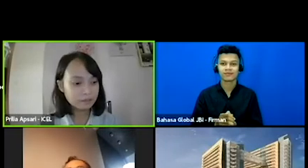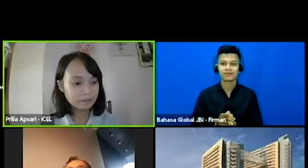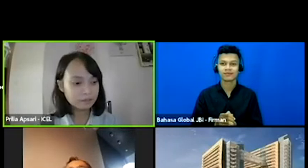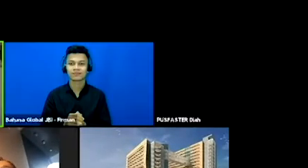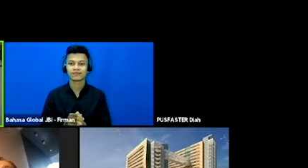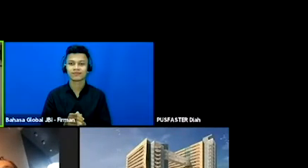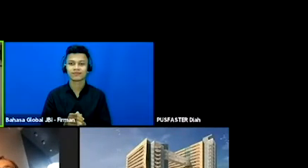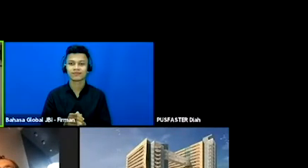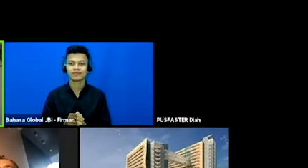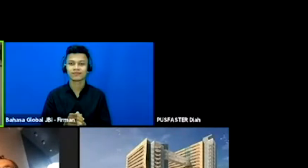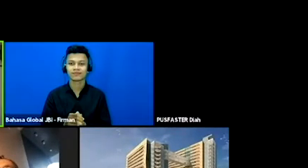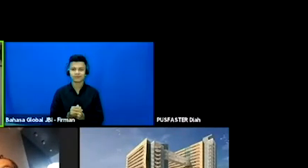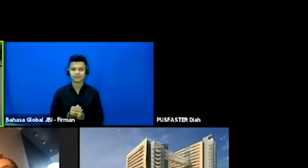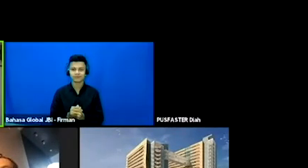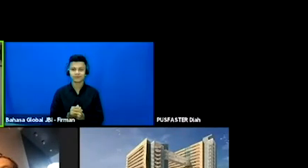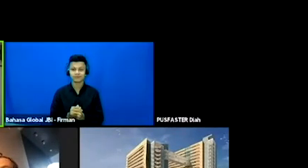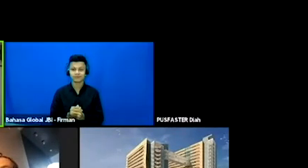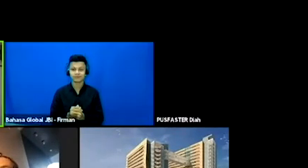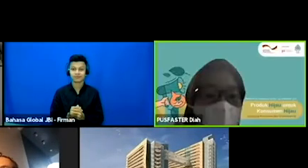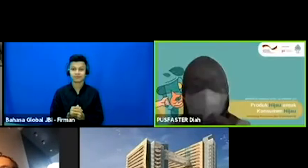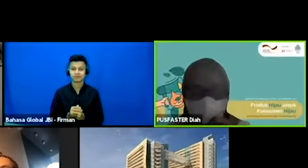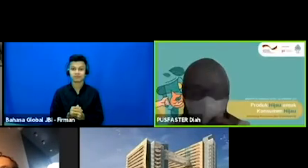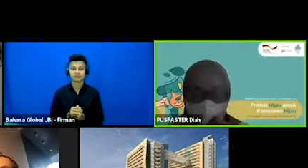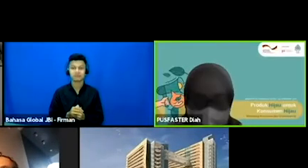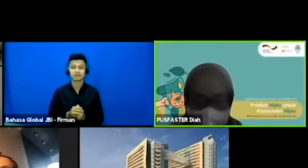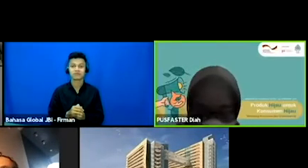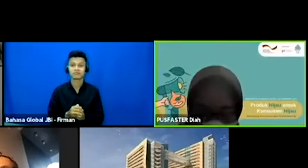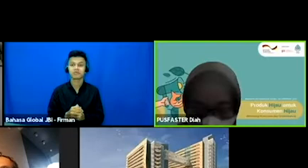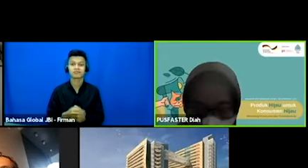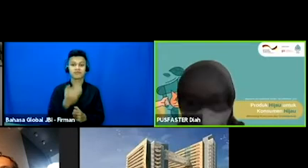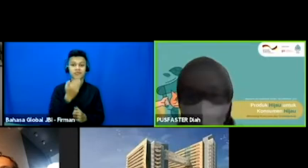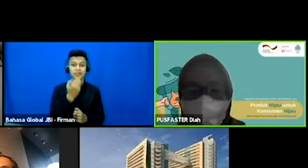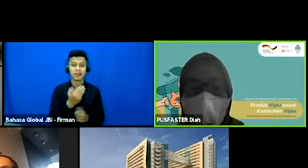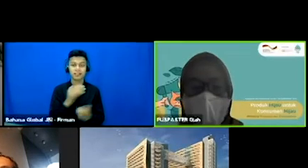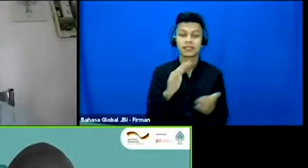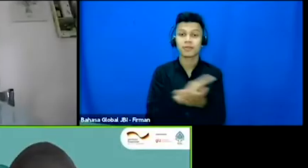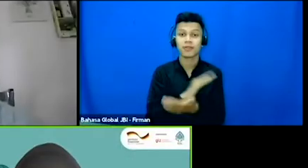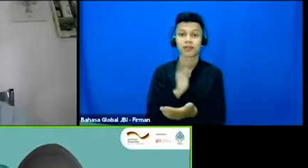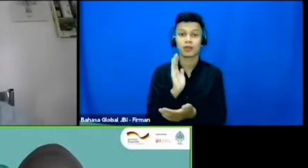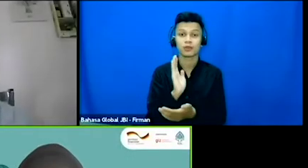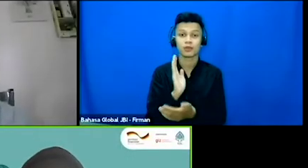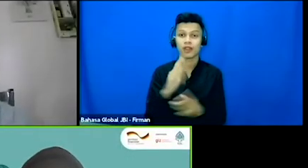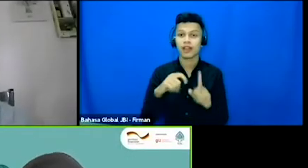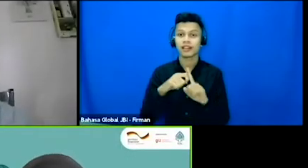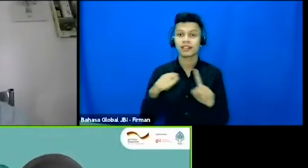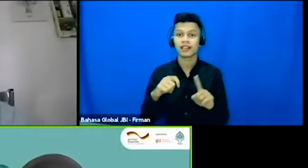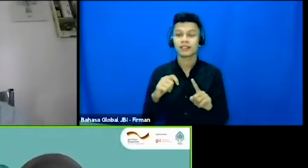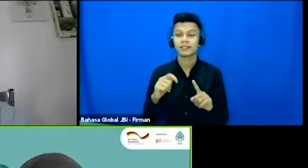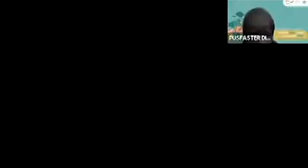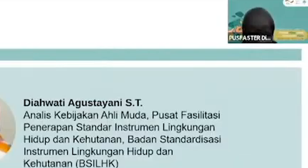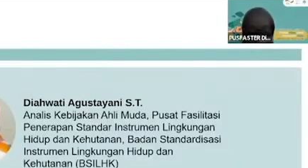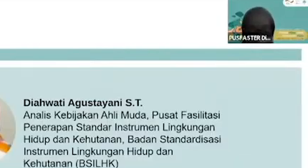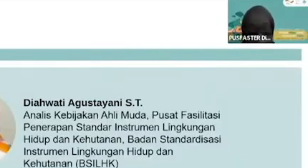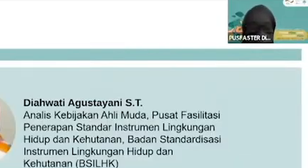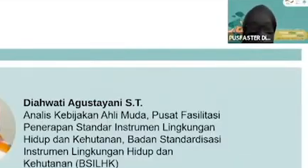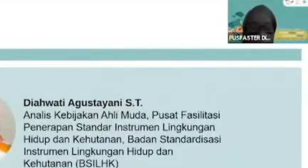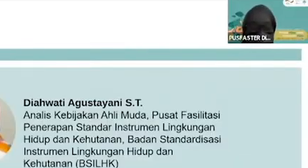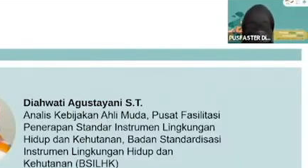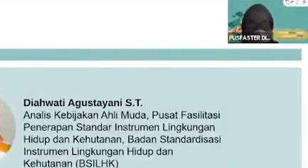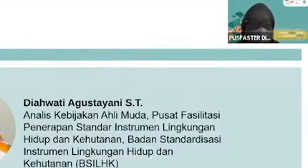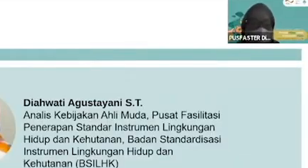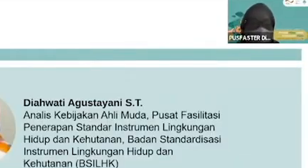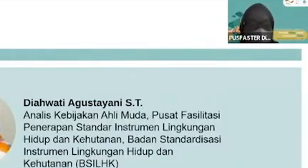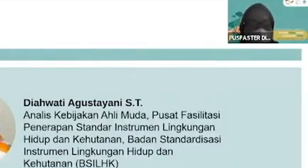ndak sebentar Enggak cuma kasih atas kesempatannya dari Amin perkenalkan kami